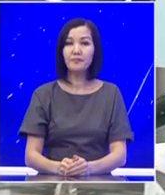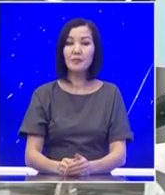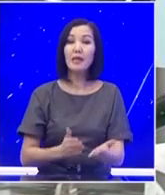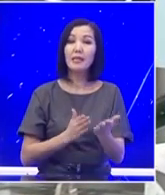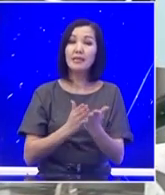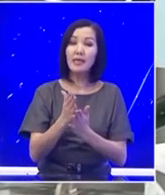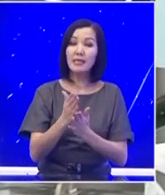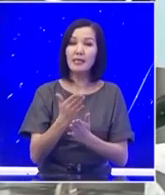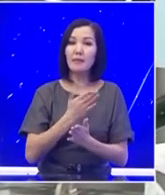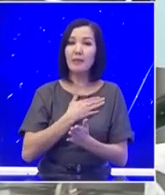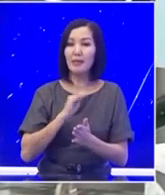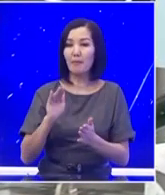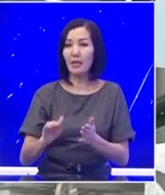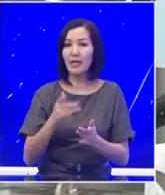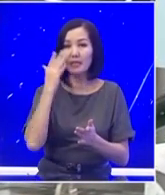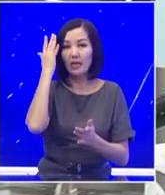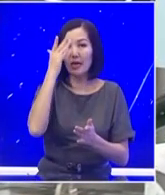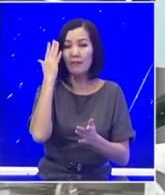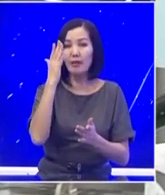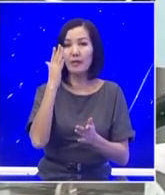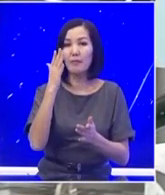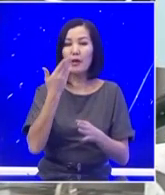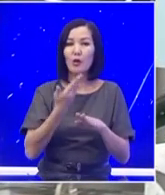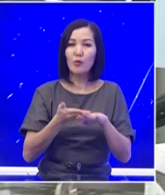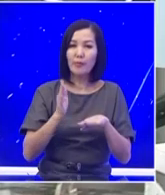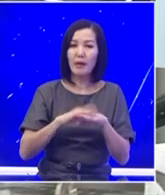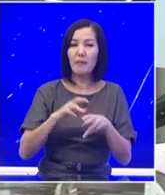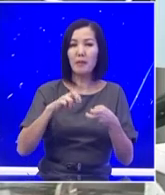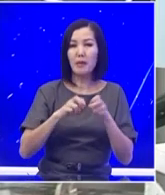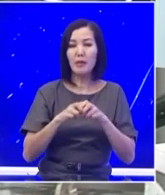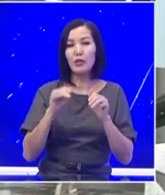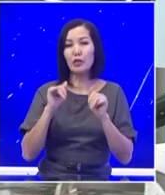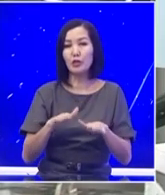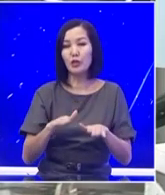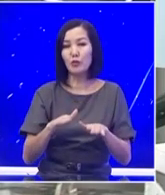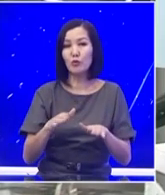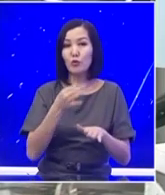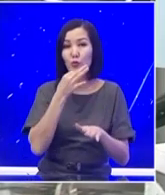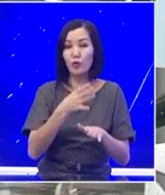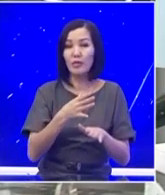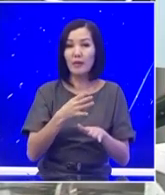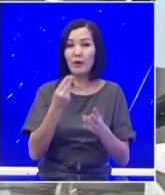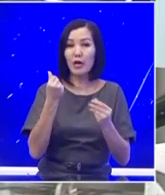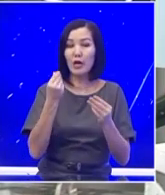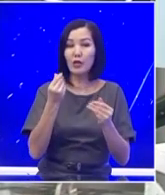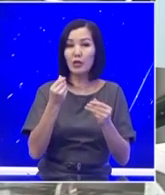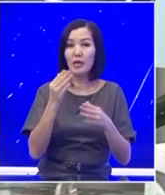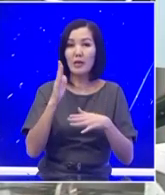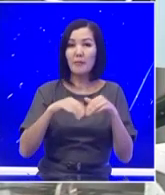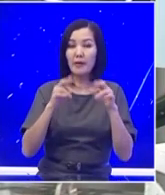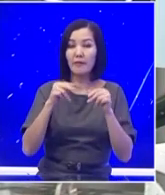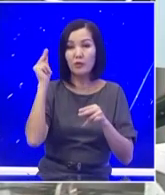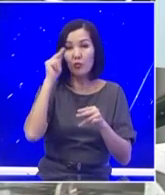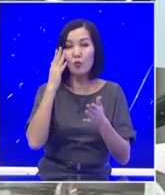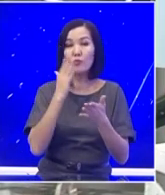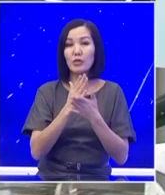Саясаткер болу бұл менің бала кезден арманым. Күрделі мәселелерді шешуді тығырықтан шығудың атам. Қаржы мамандығында арманыма жету үшін оқып